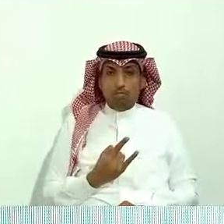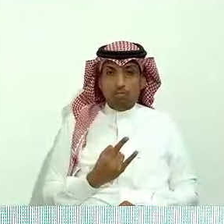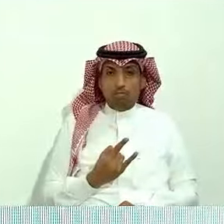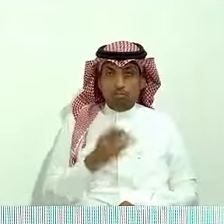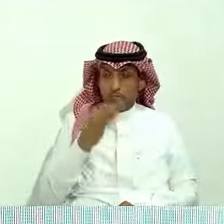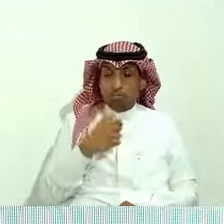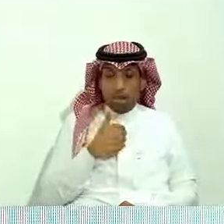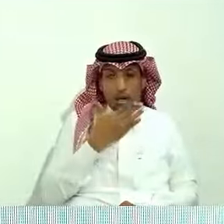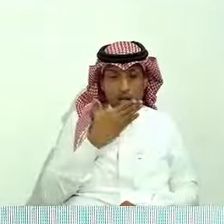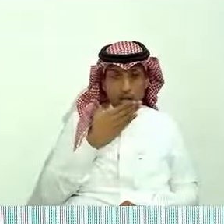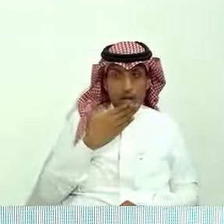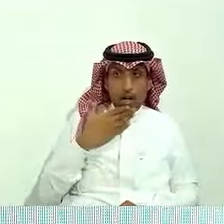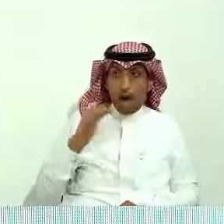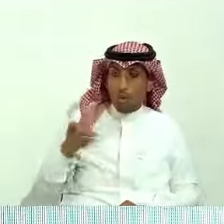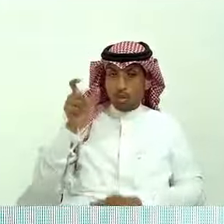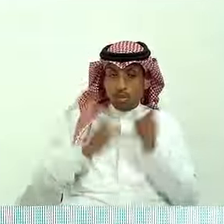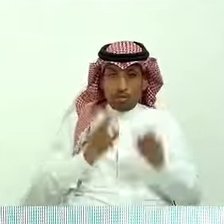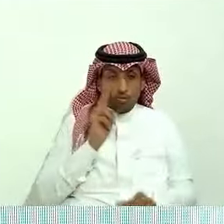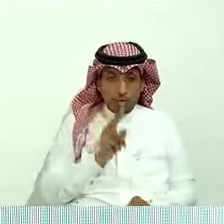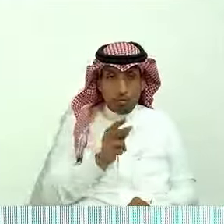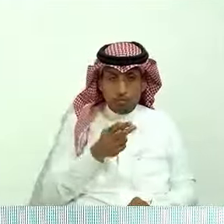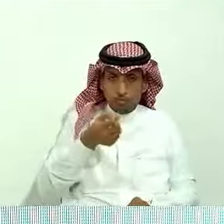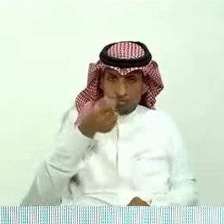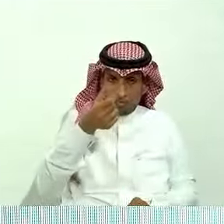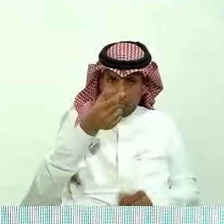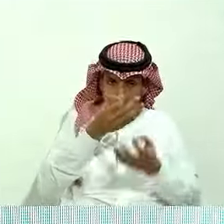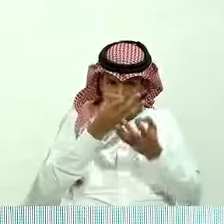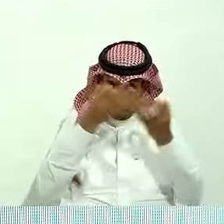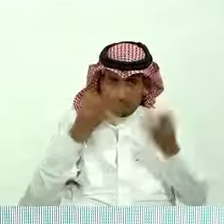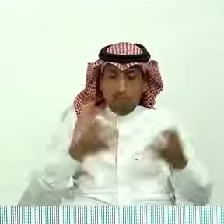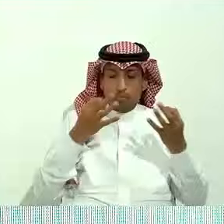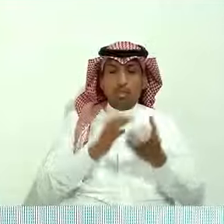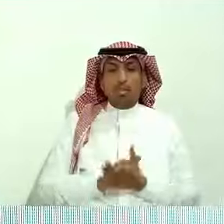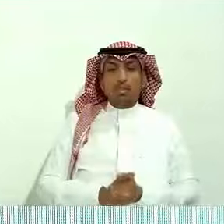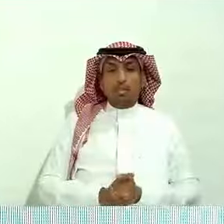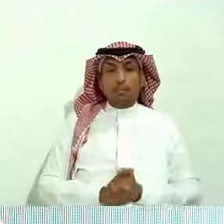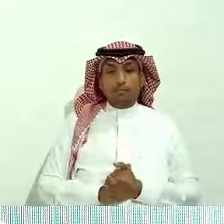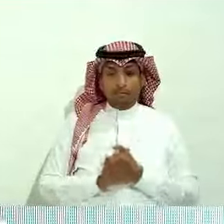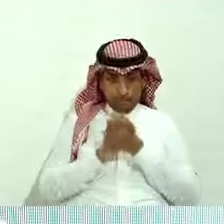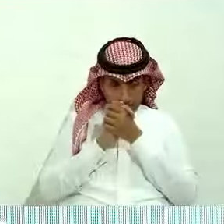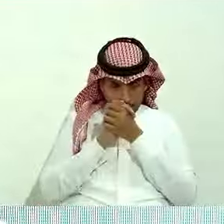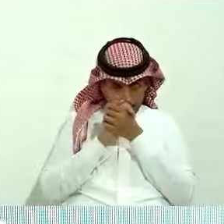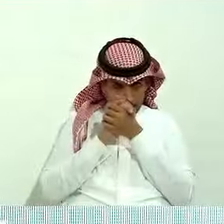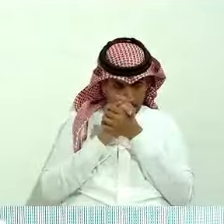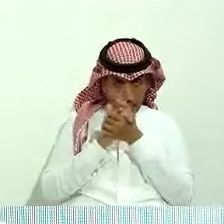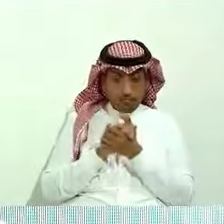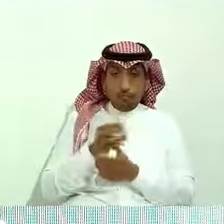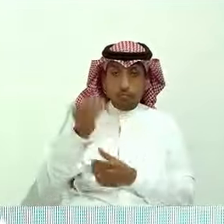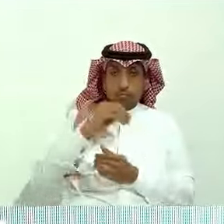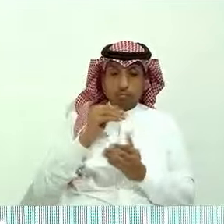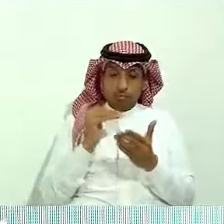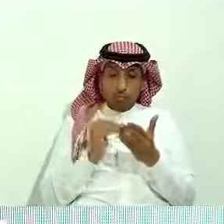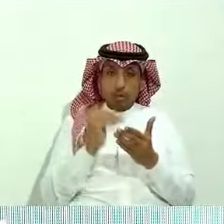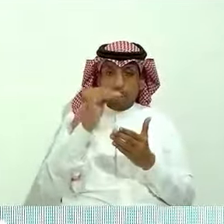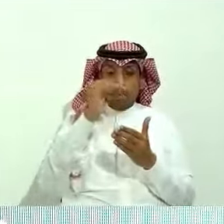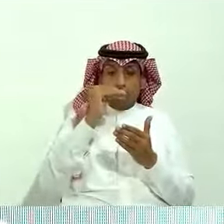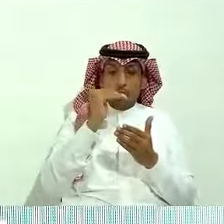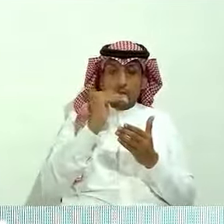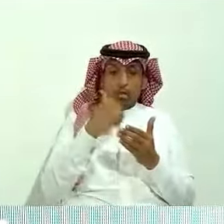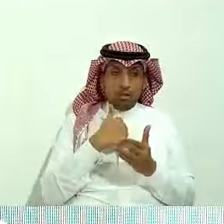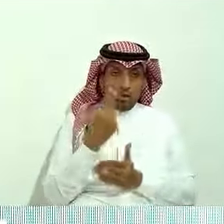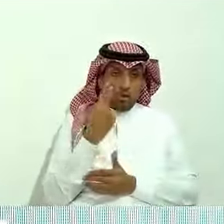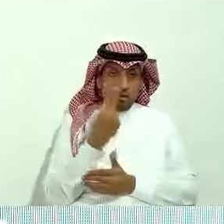أتعجب منها أنا أو أي أحد يشوفها، عجيبة الشكل في الدقة والإتقان، والطبقات اللي فوق بعضها اللي